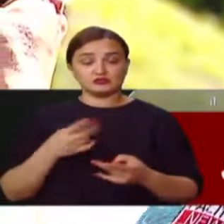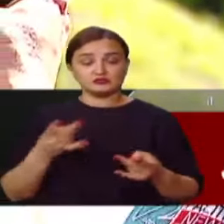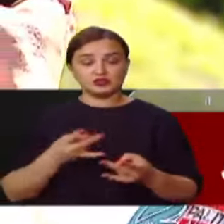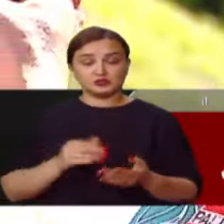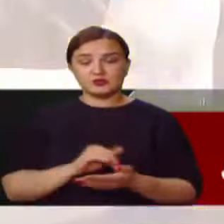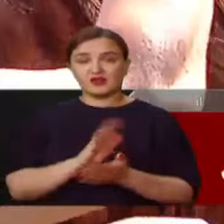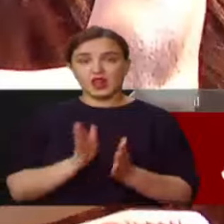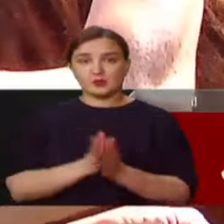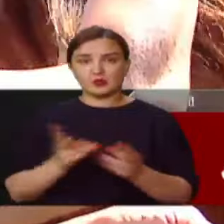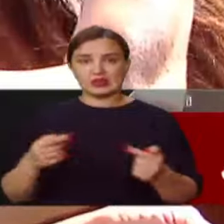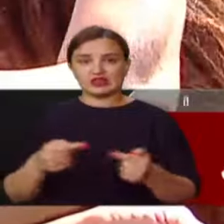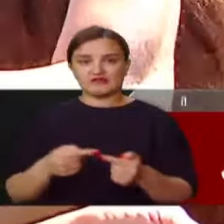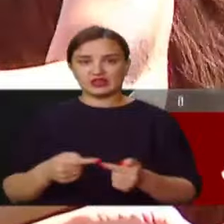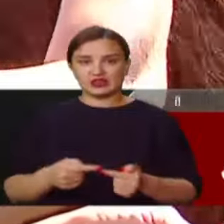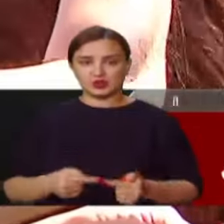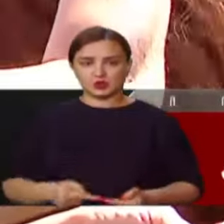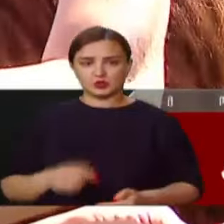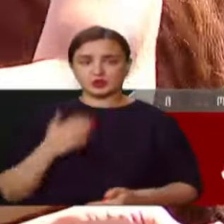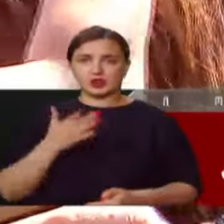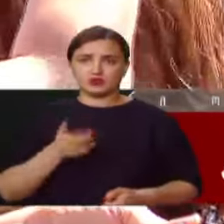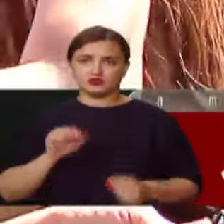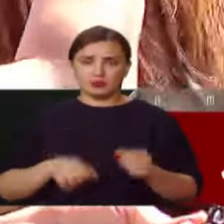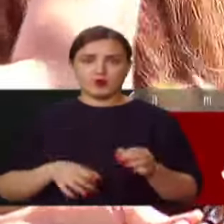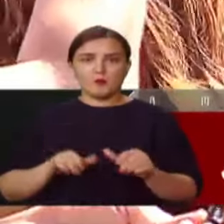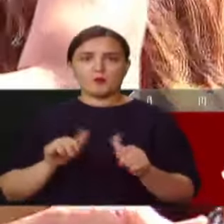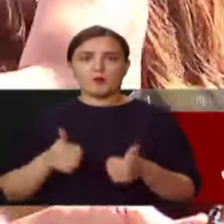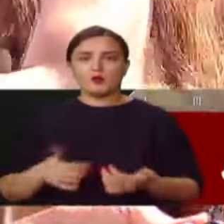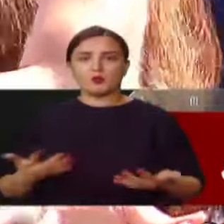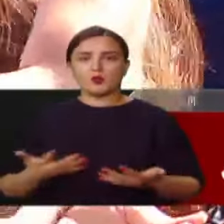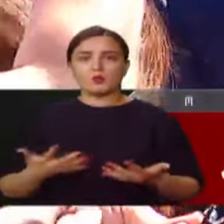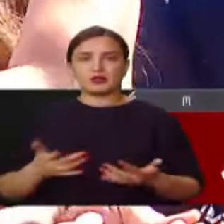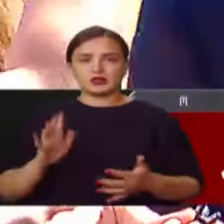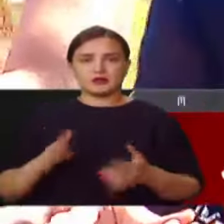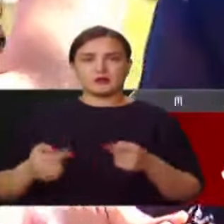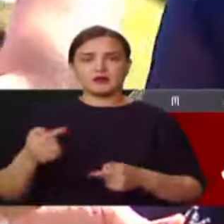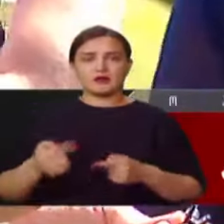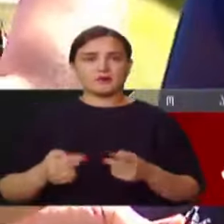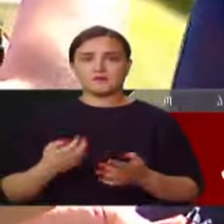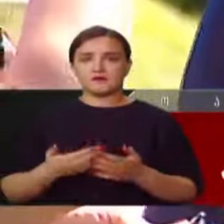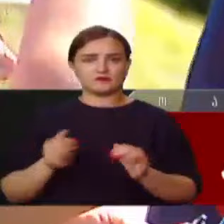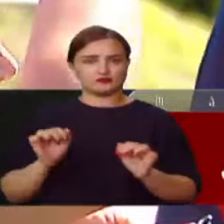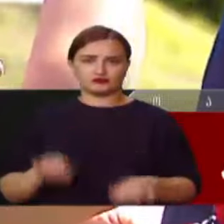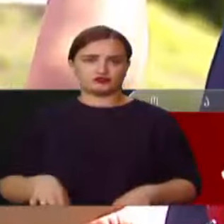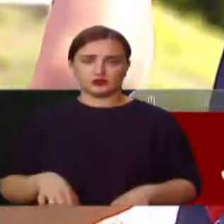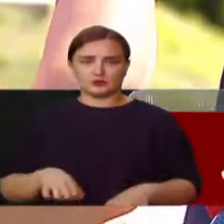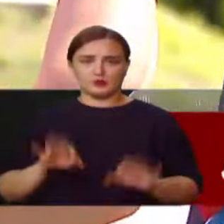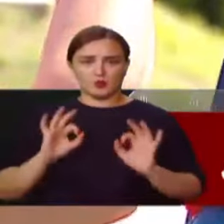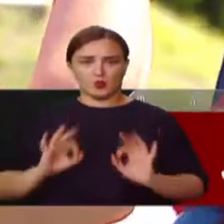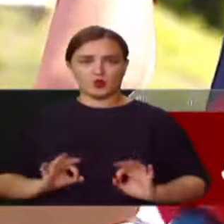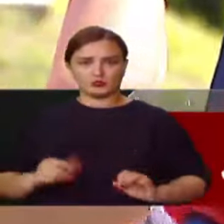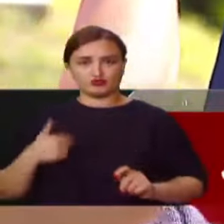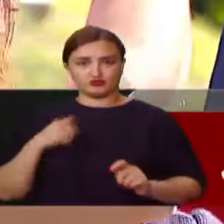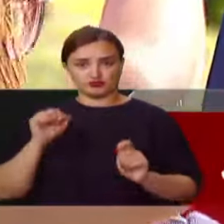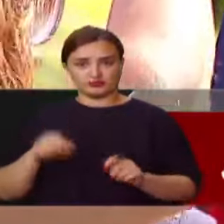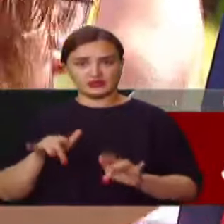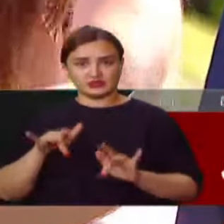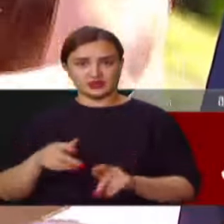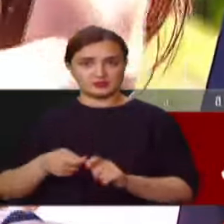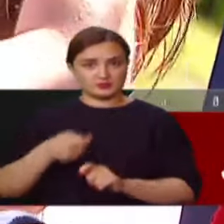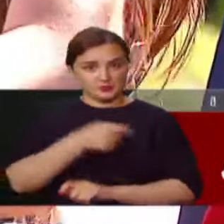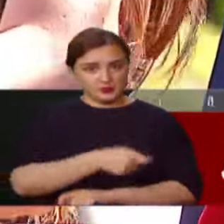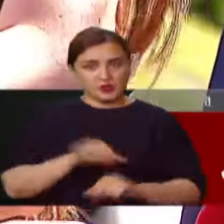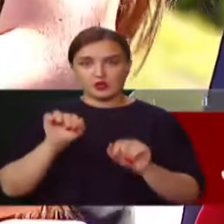ყველაფრის დადგენა. სამართლებრივი ფორმა შეიძლება იყოს სხვადასხვა, ეს შეიძლება იყოს მაგალითად პროკურატურისადმი მიმართვა, ეს შეიძლება იყოს